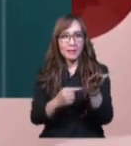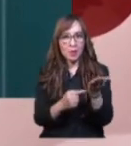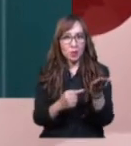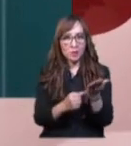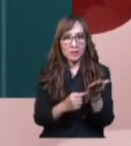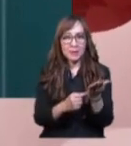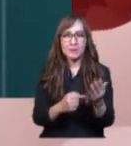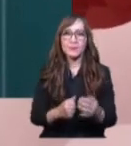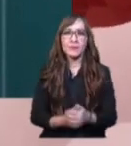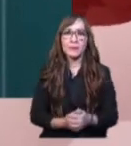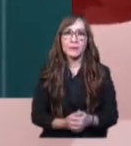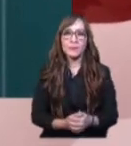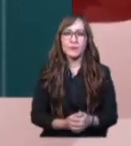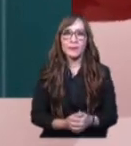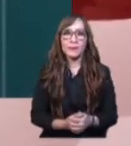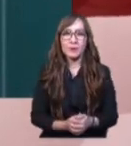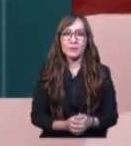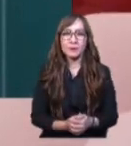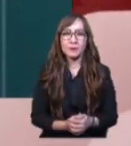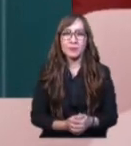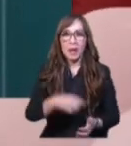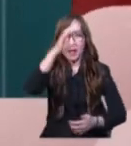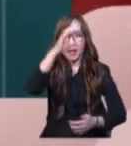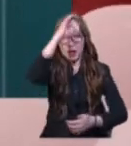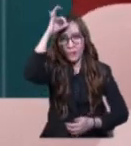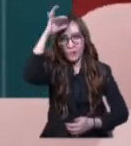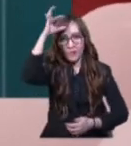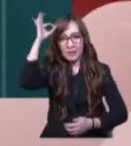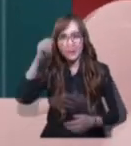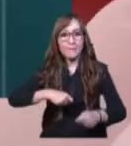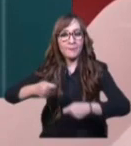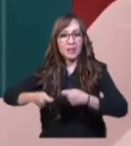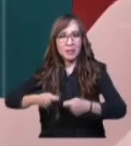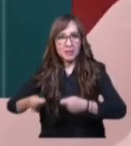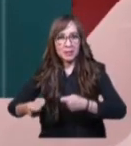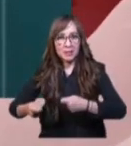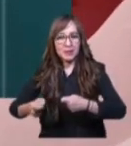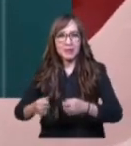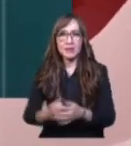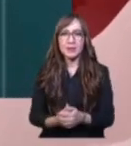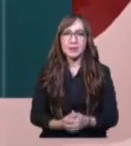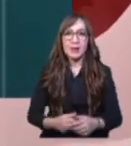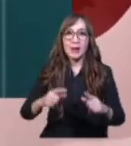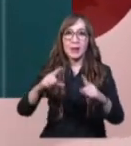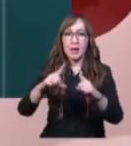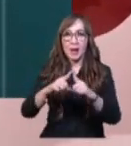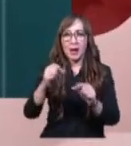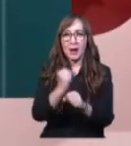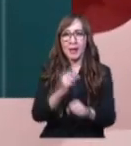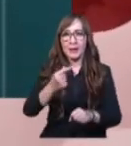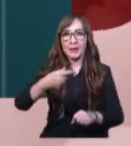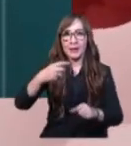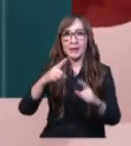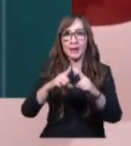tentang konsolidasi itu adalah bagian dari inovasi bisnis model, kemudian agregasi itu